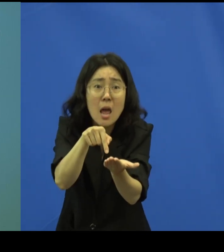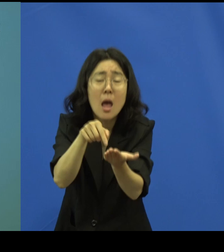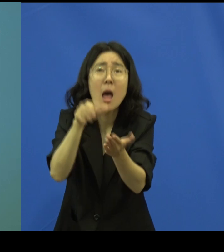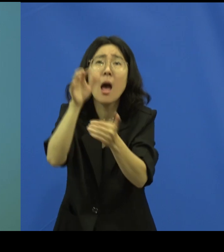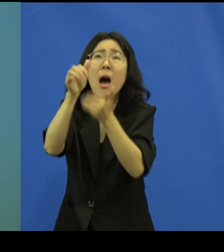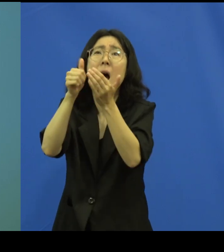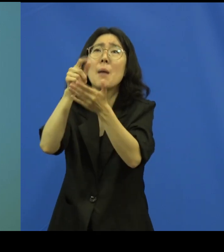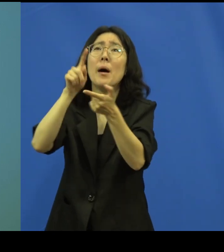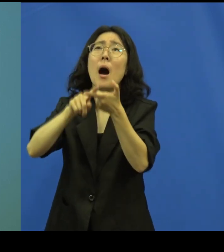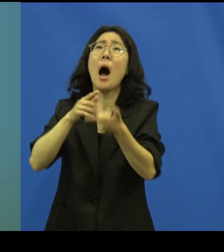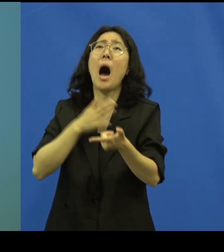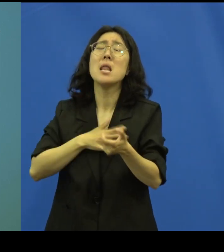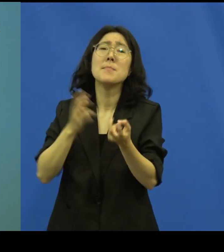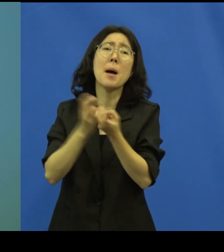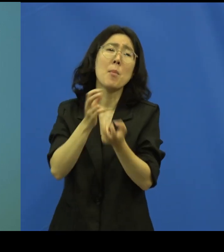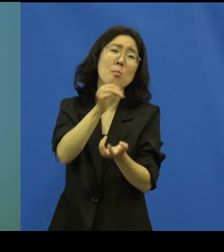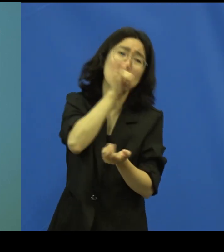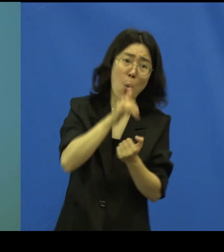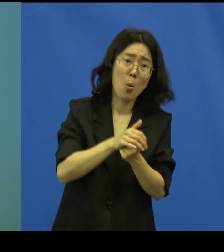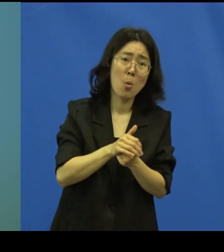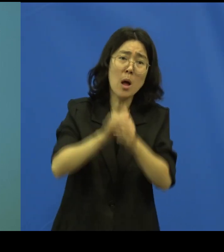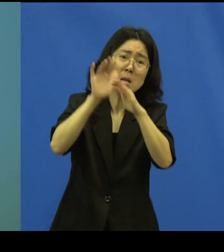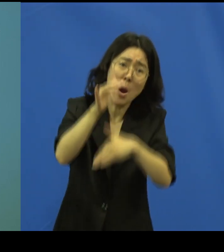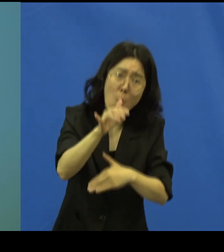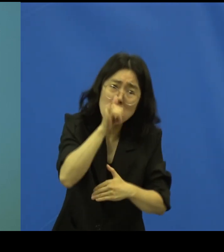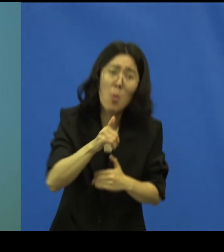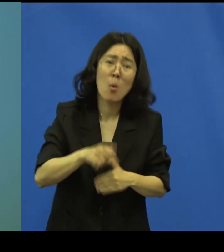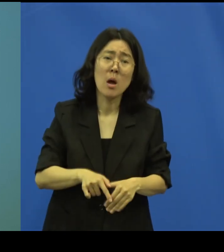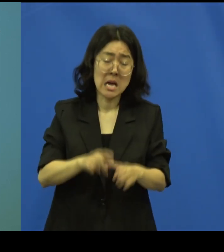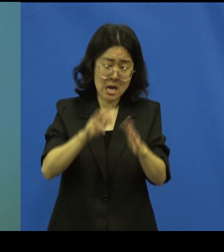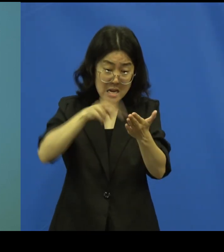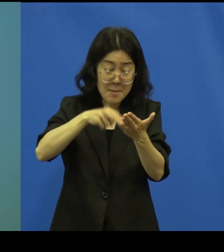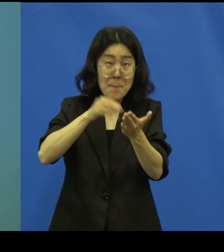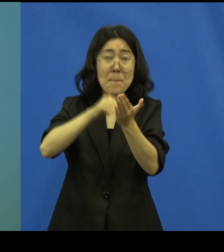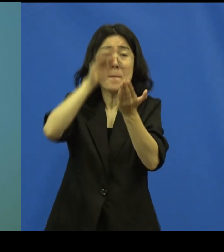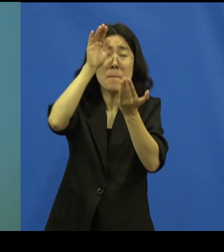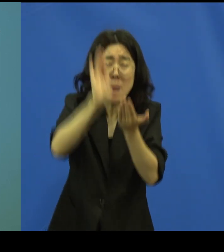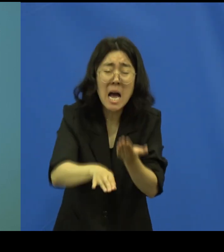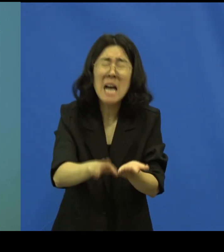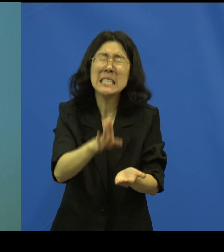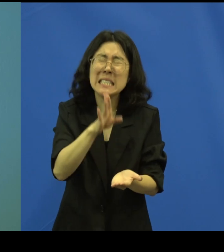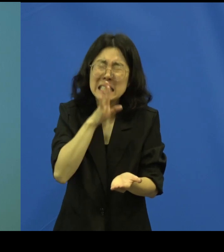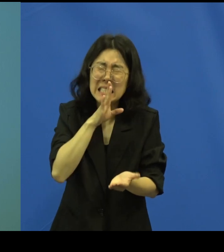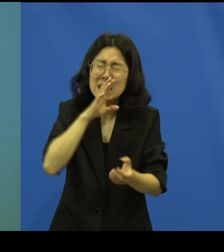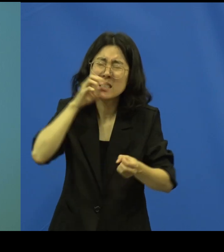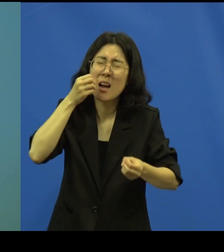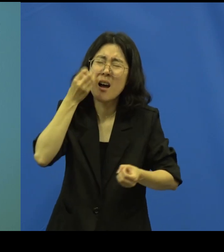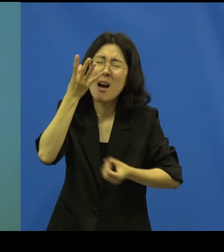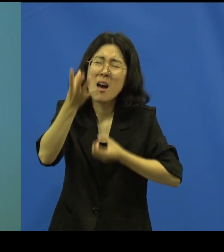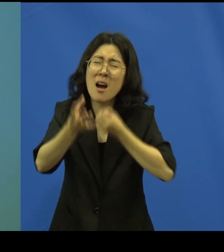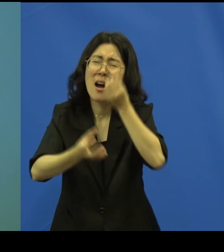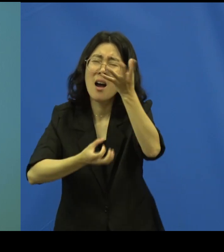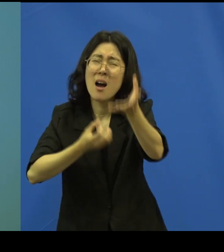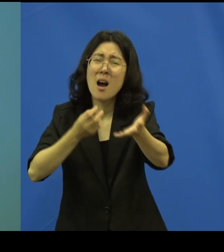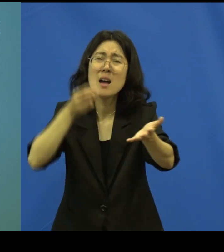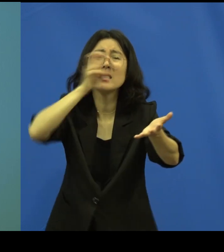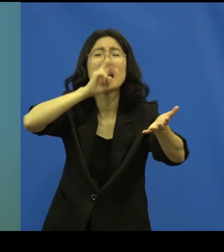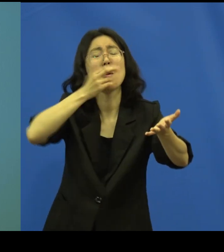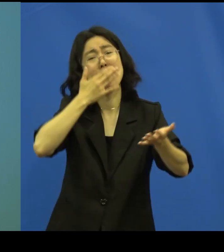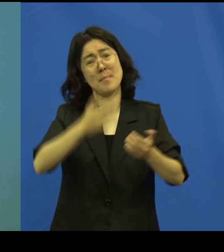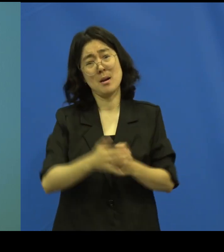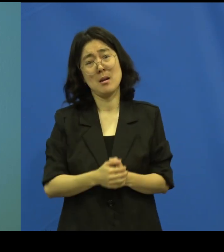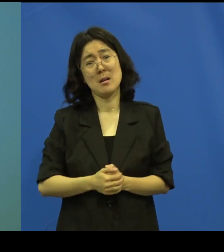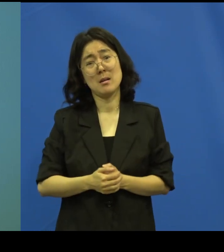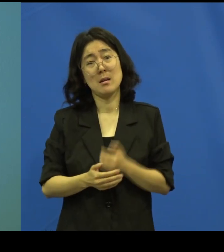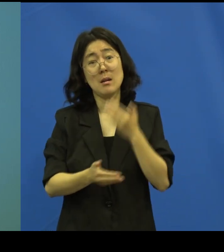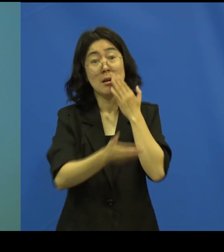알수록 그분에게 합당한 찬양을 올리게 된다는 거죠. 여러분, 성경 말씀이 열리지 않으면 아직